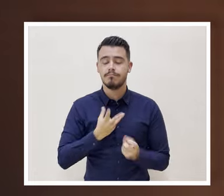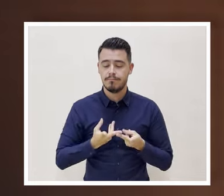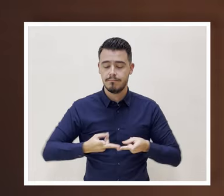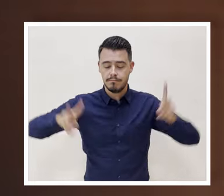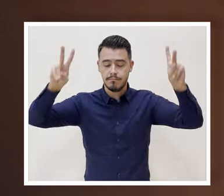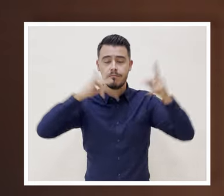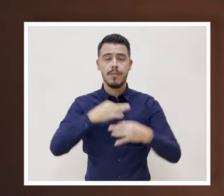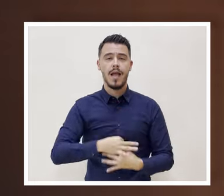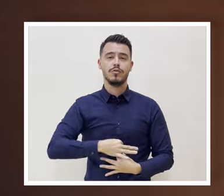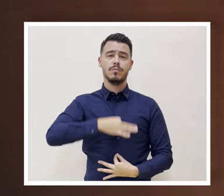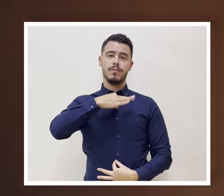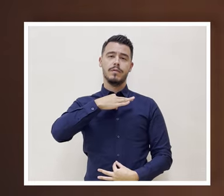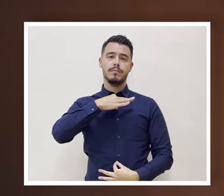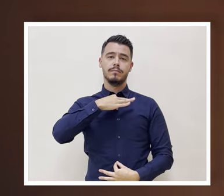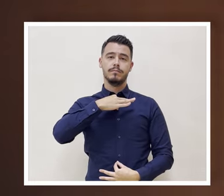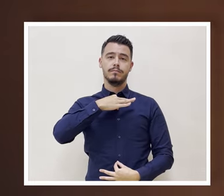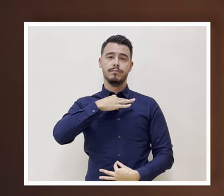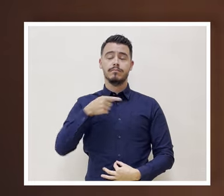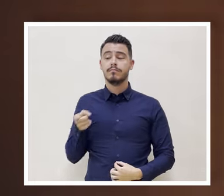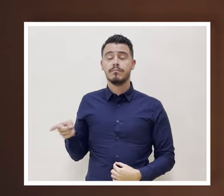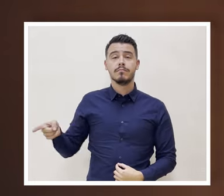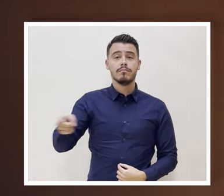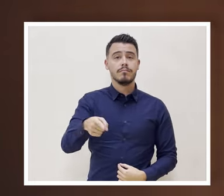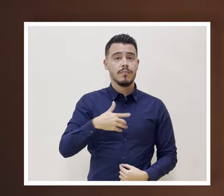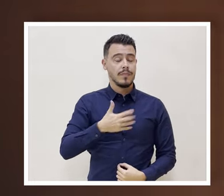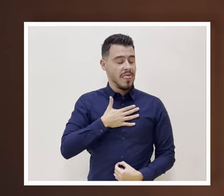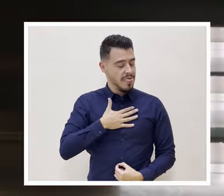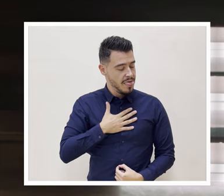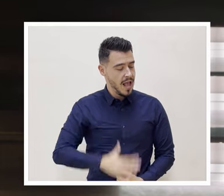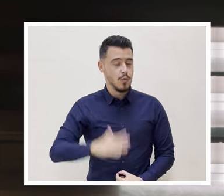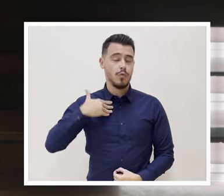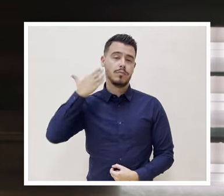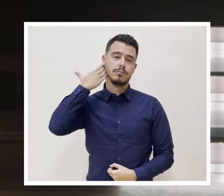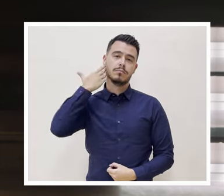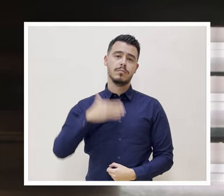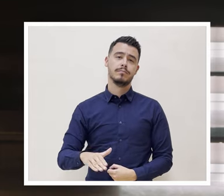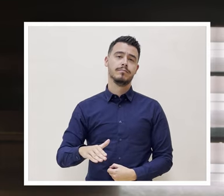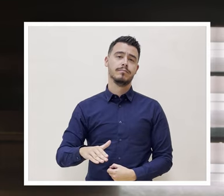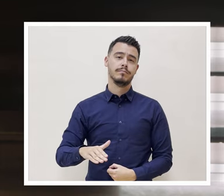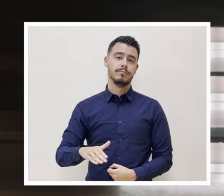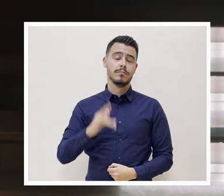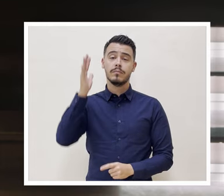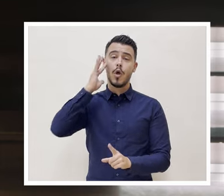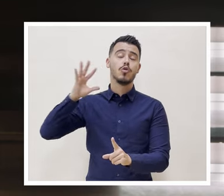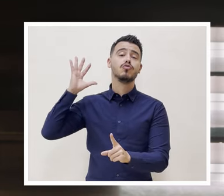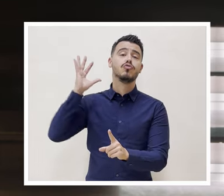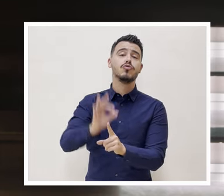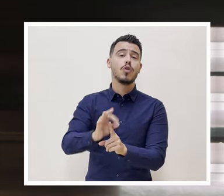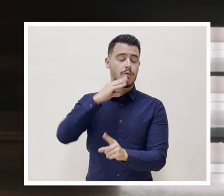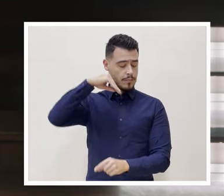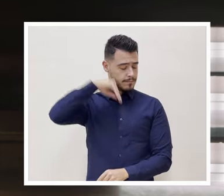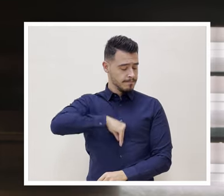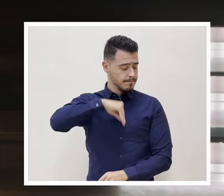του ανθρώπινου πόθου για ελευθερία και αξιοπρέπεια. Οδηγούνται ηθελημένα και συνειδητά στην